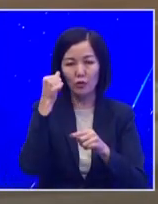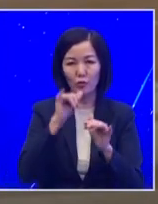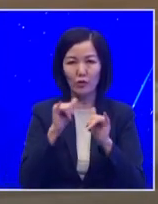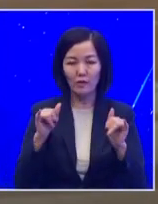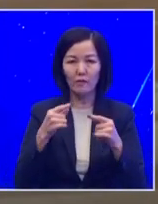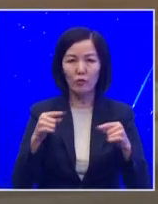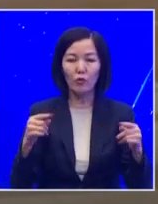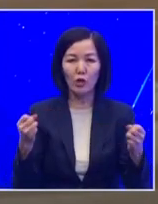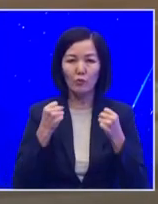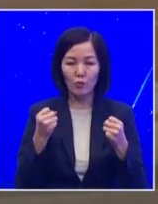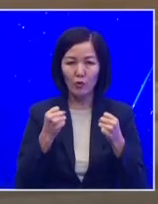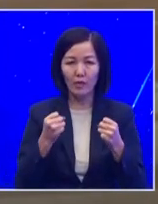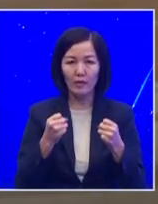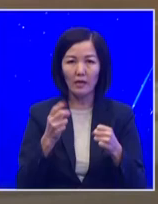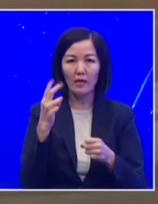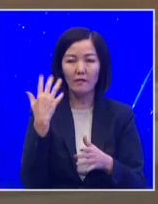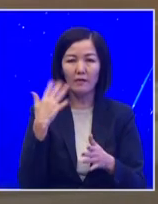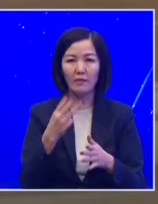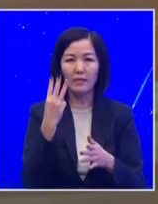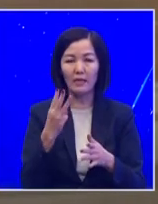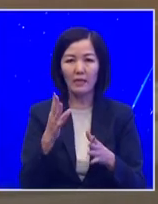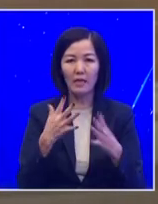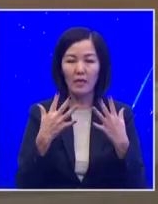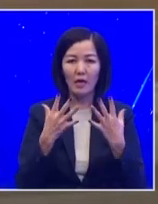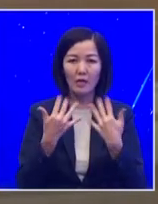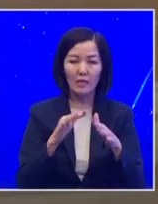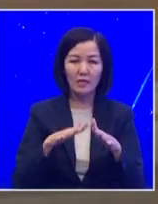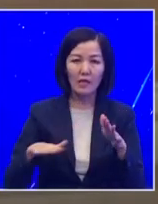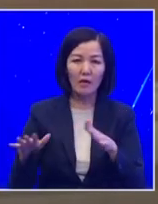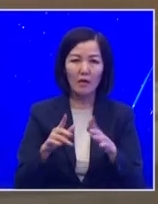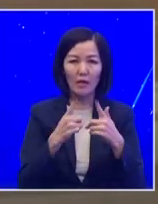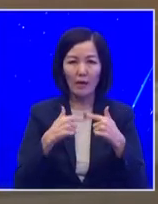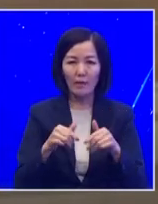спорта. Сейчас в области имеется 253 сельских округов. Команды будут